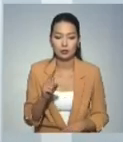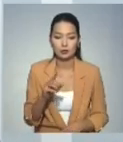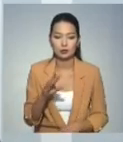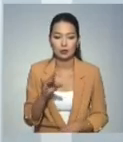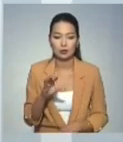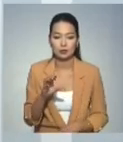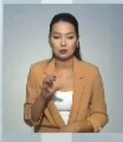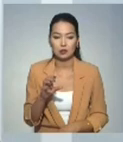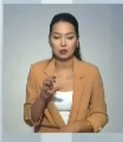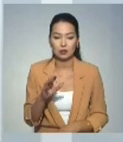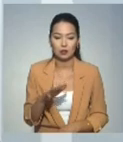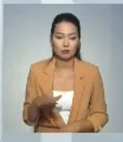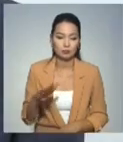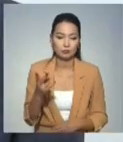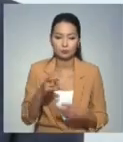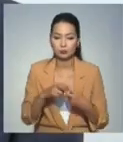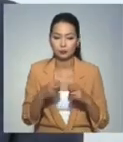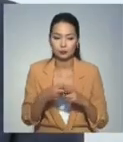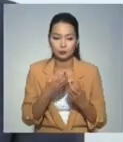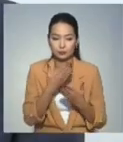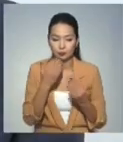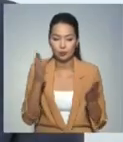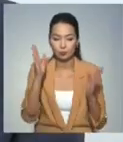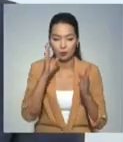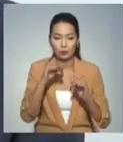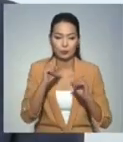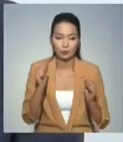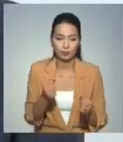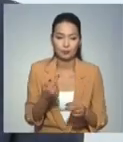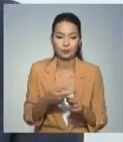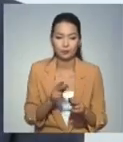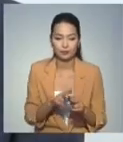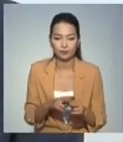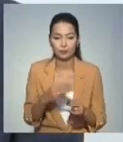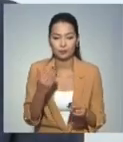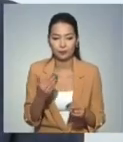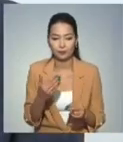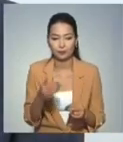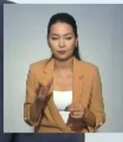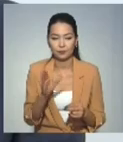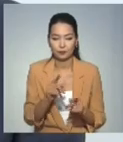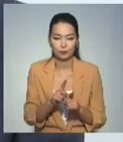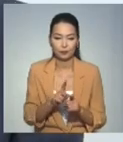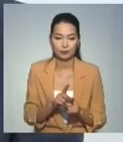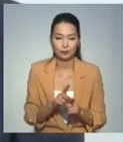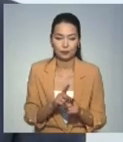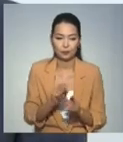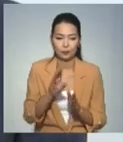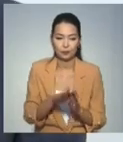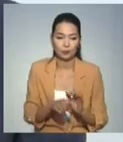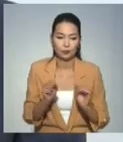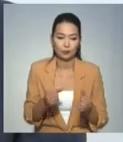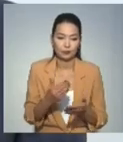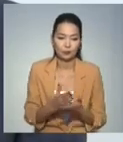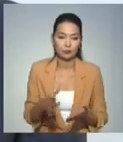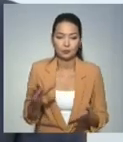аймақтың сетінде ешқандай проблема жоқ. Күн салқындағанын бе бізге заявка көптеп күніге 40-50 деп түсіп жатыр. Әрине